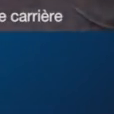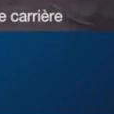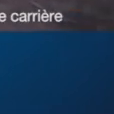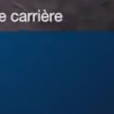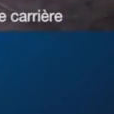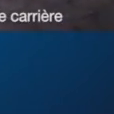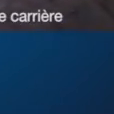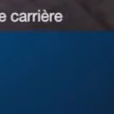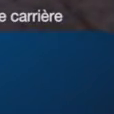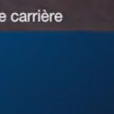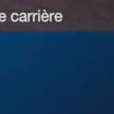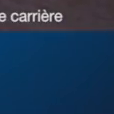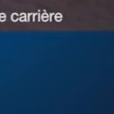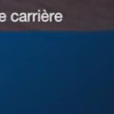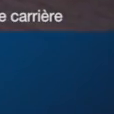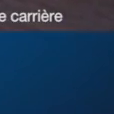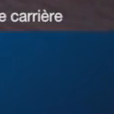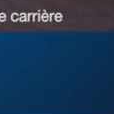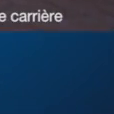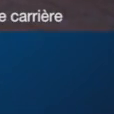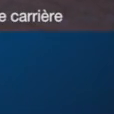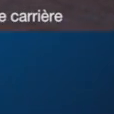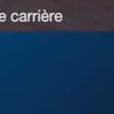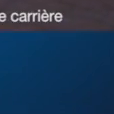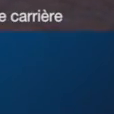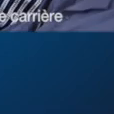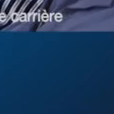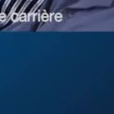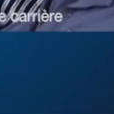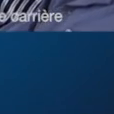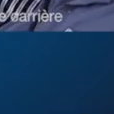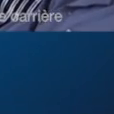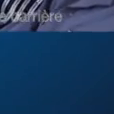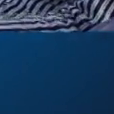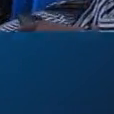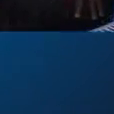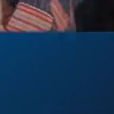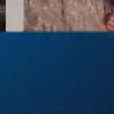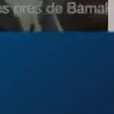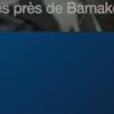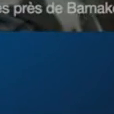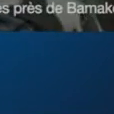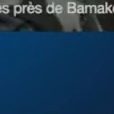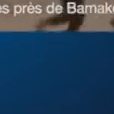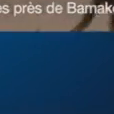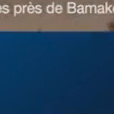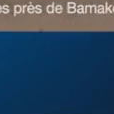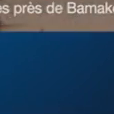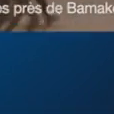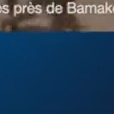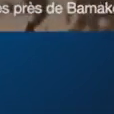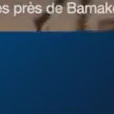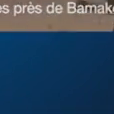La ministre de l'Éducation nationale, Kandia Camara, s'est rendue dans la localité pour apporter le soutien du gouvernement à la famille